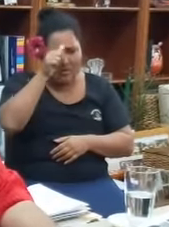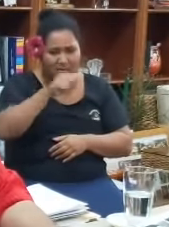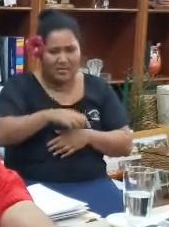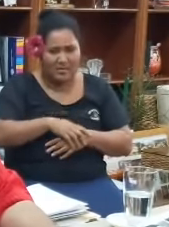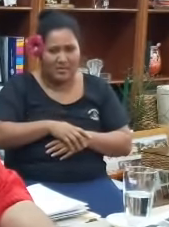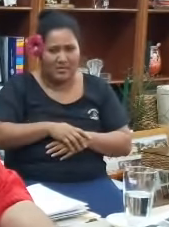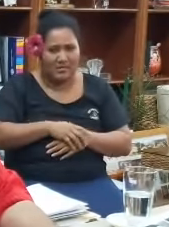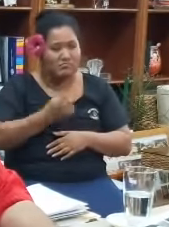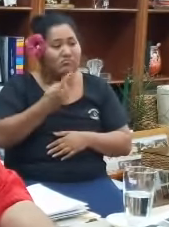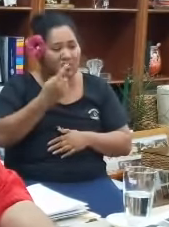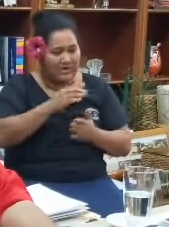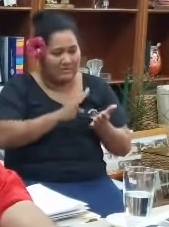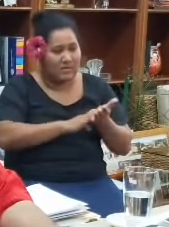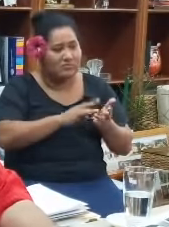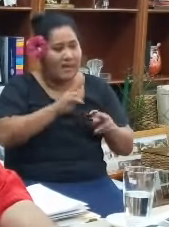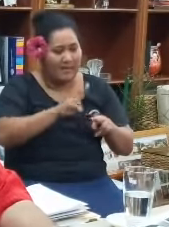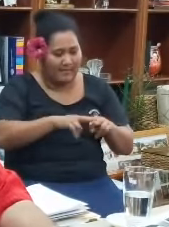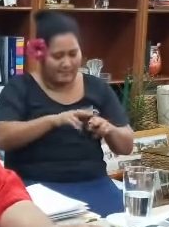po la to matua